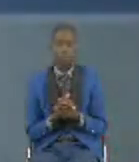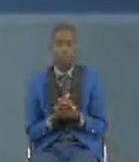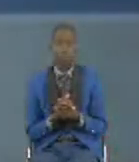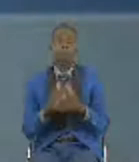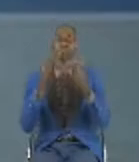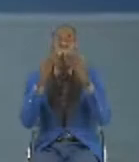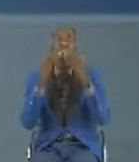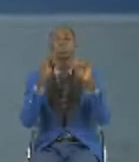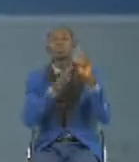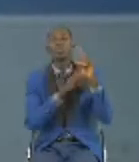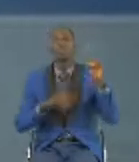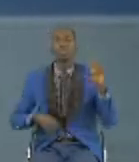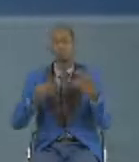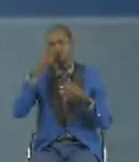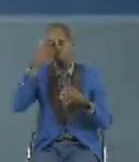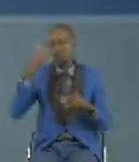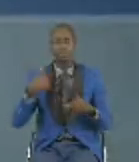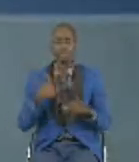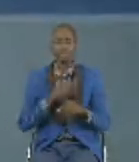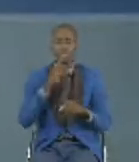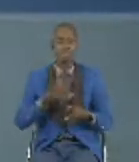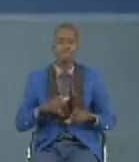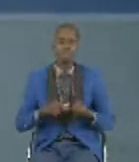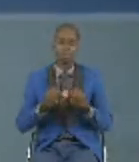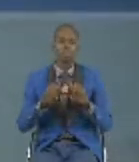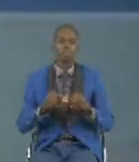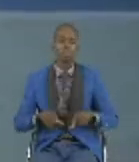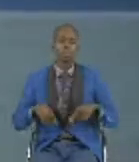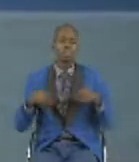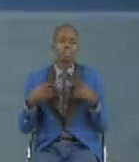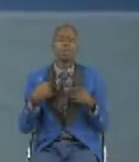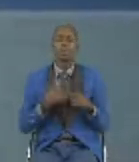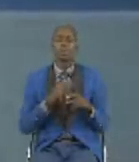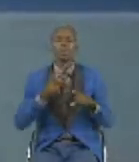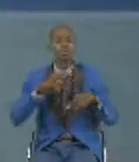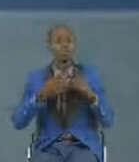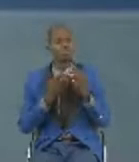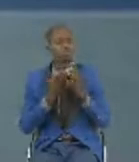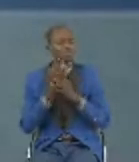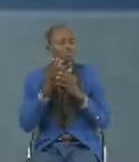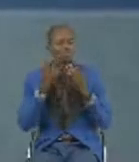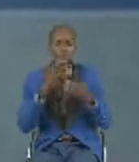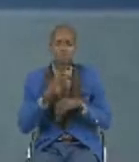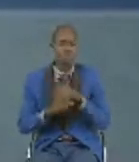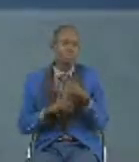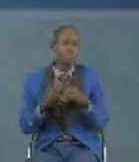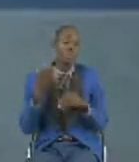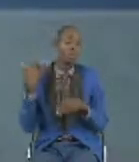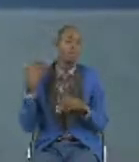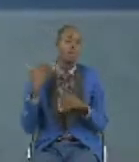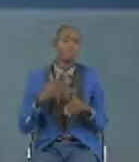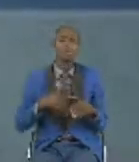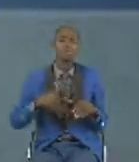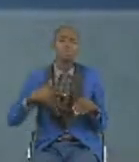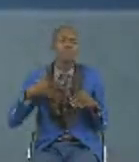Merci, parce que nous sommes encore vivants. Nous avons enduré beaucoup par le passé. Nous avons senti beaucoup